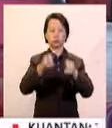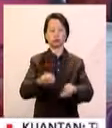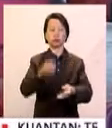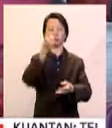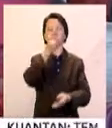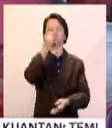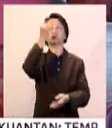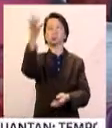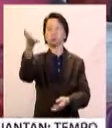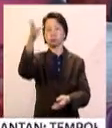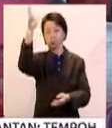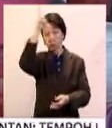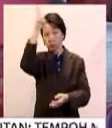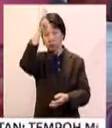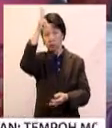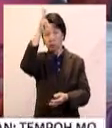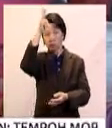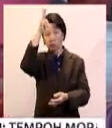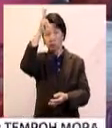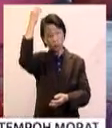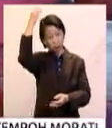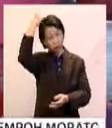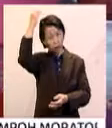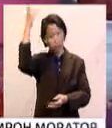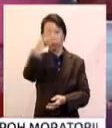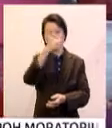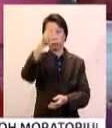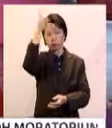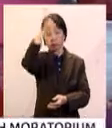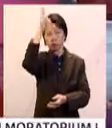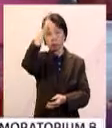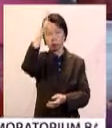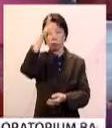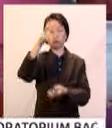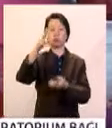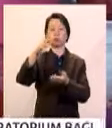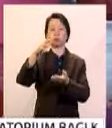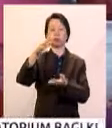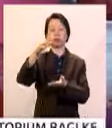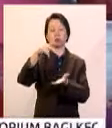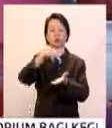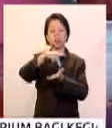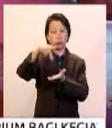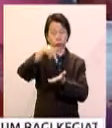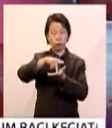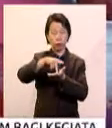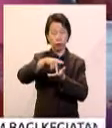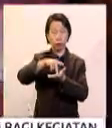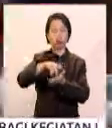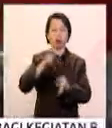utarakan kepada kerajaan negeri dan kerajaan pusat apabila kalau kita pilih untuk menang.